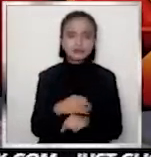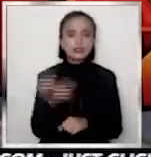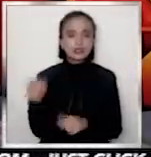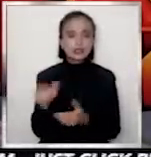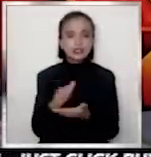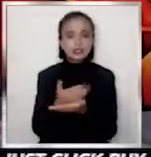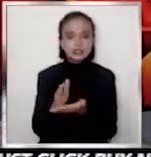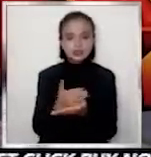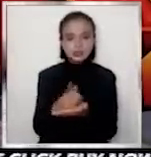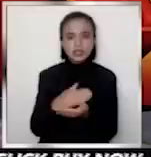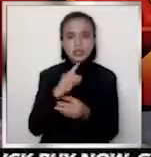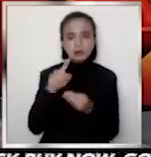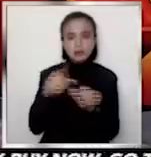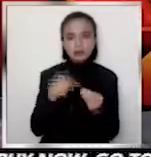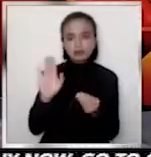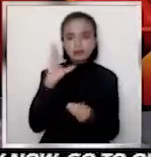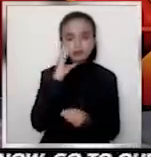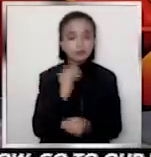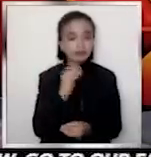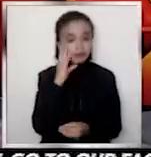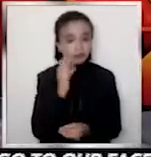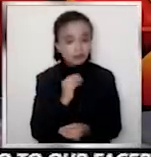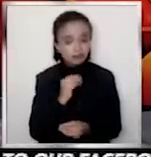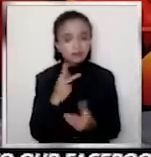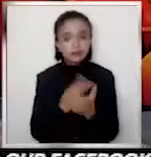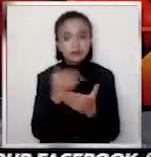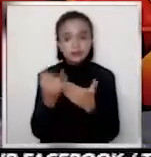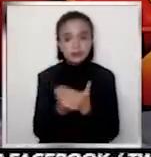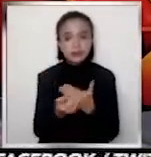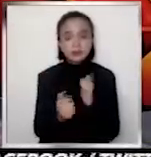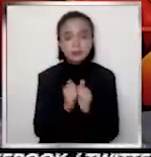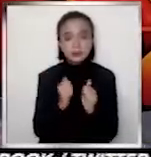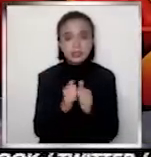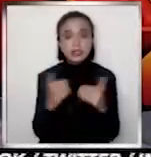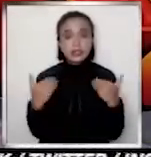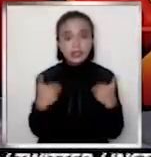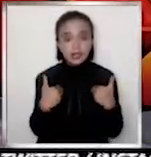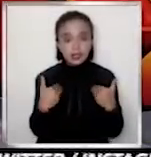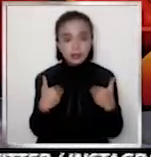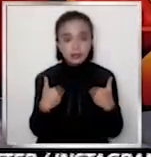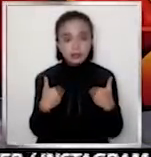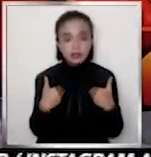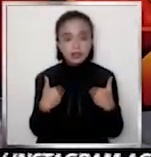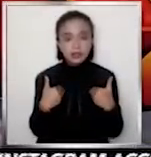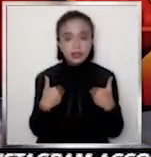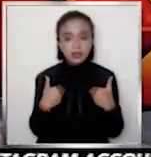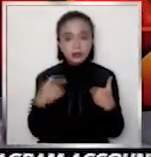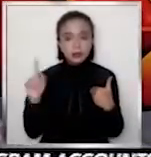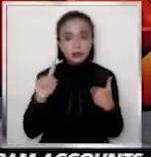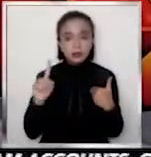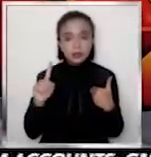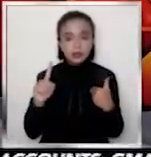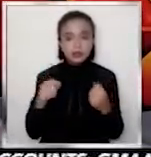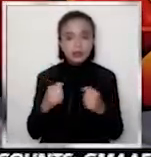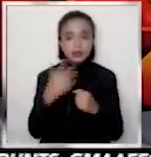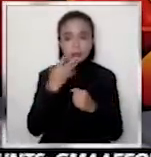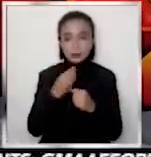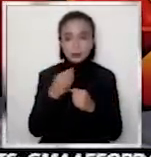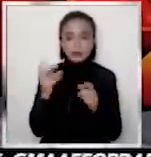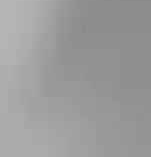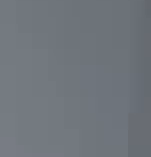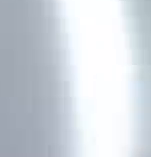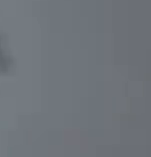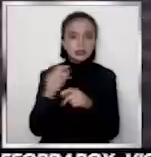ang ilang karanasan sa isang proyekto kung saan may nagbansag pangaraw sa kanyang Little Producer. Yan ang chika ni Lars